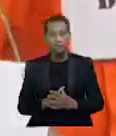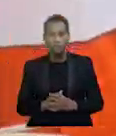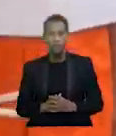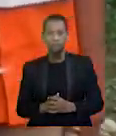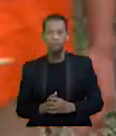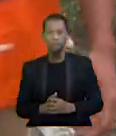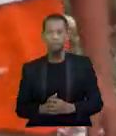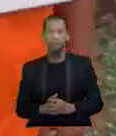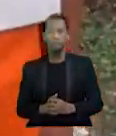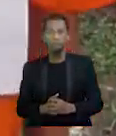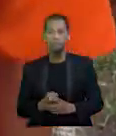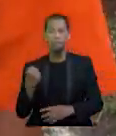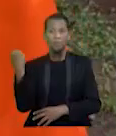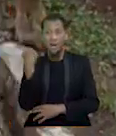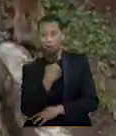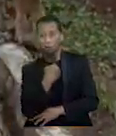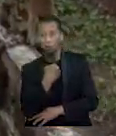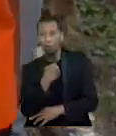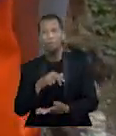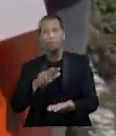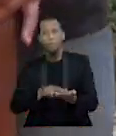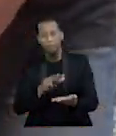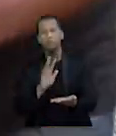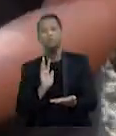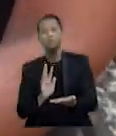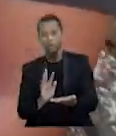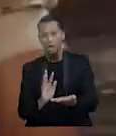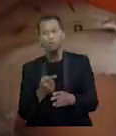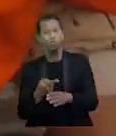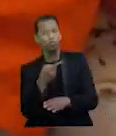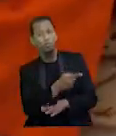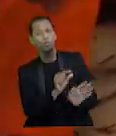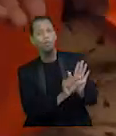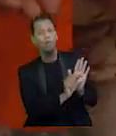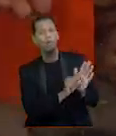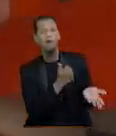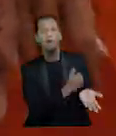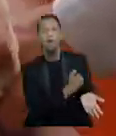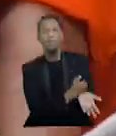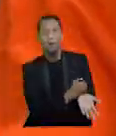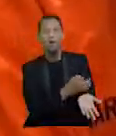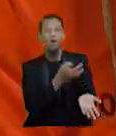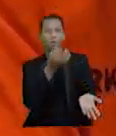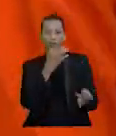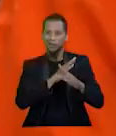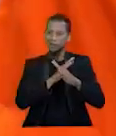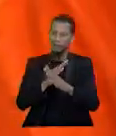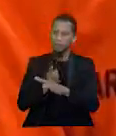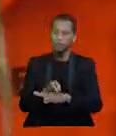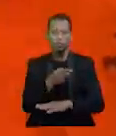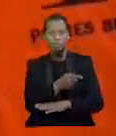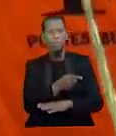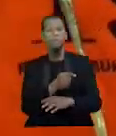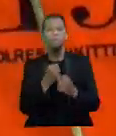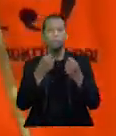para pelaku telah ditetapkan sebagai tersangka dijerat dengan undang-undang narkotika dan obat terlarang dengan ancaman maksimal hukuman mati